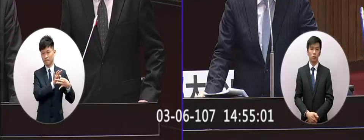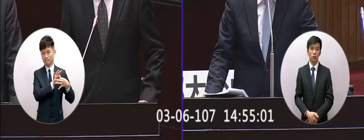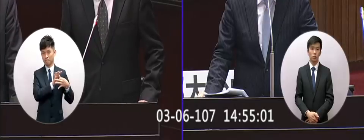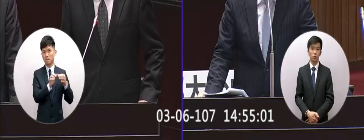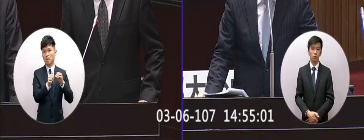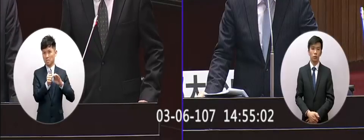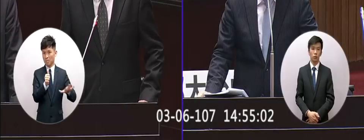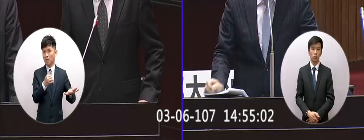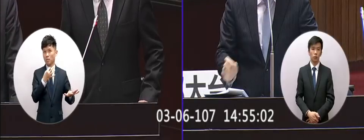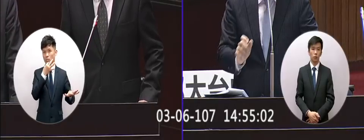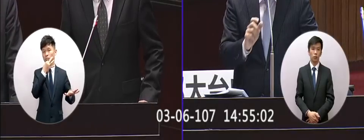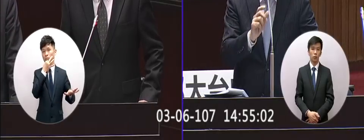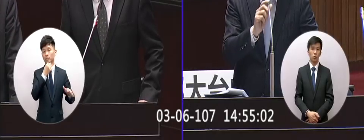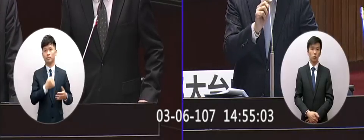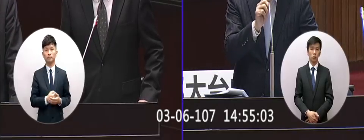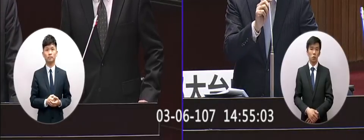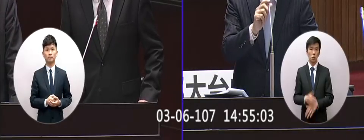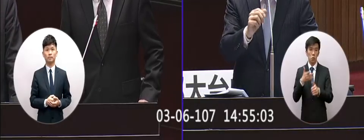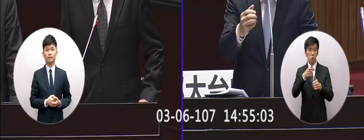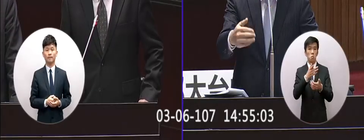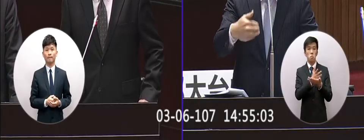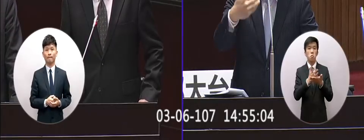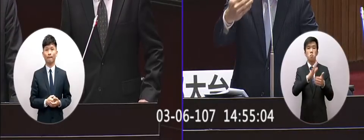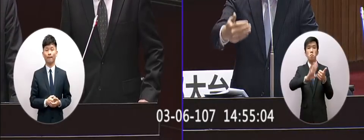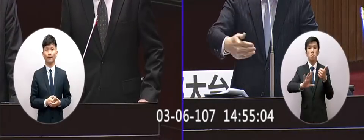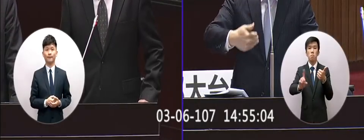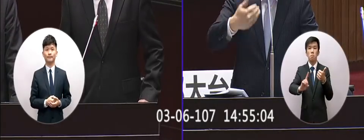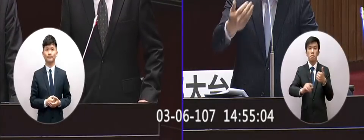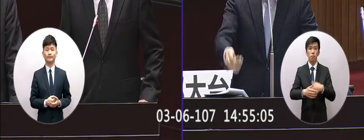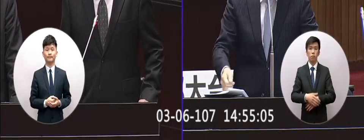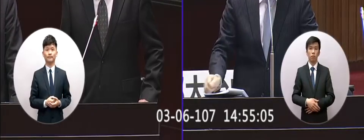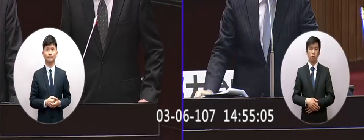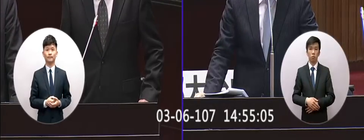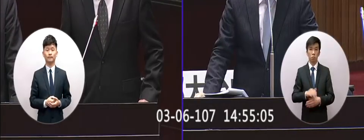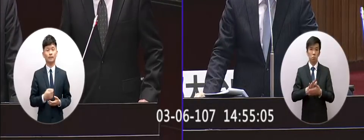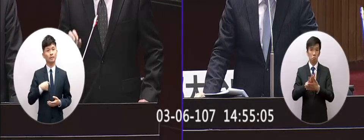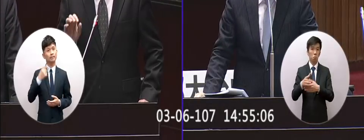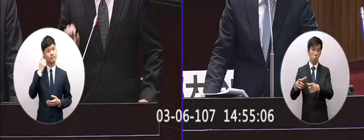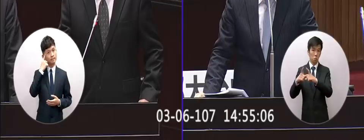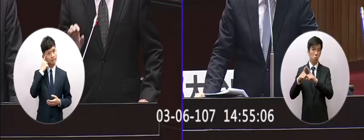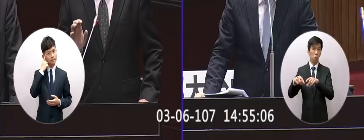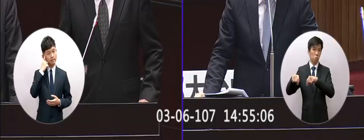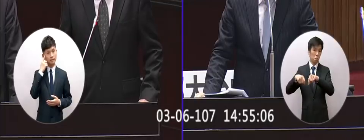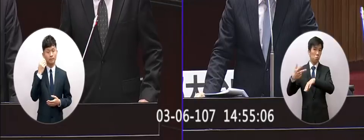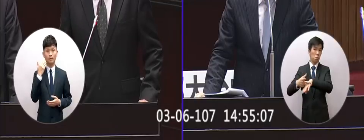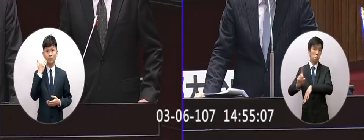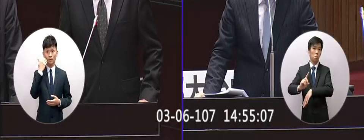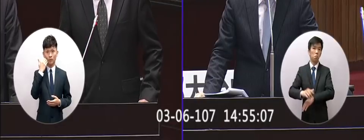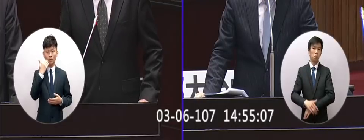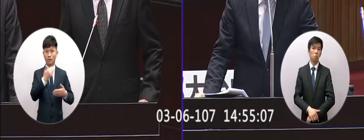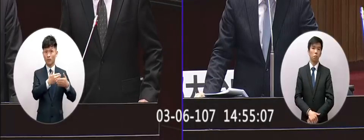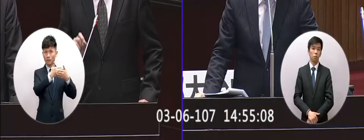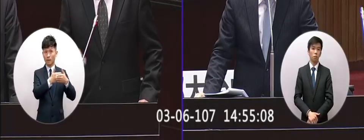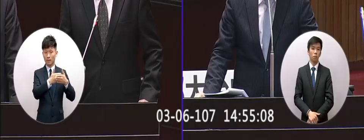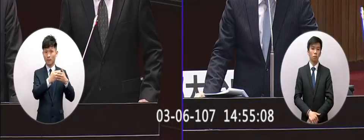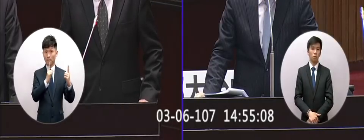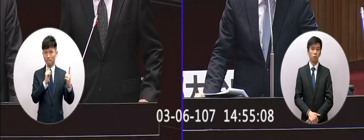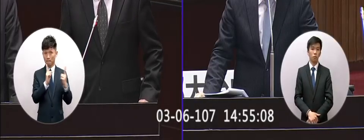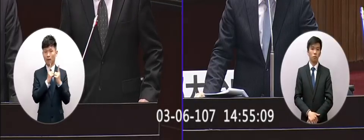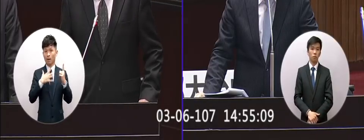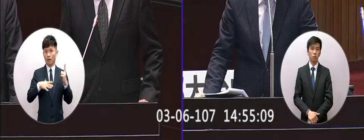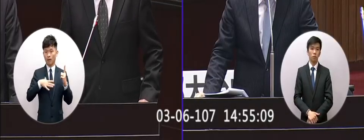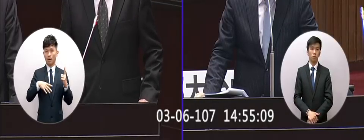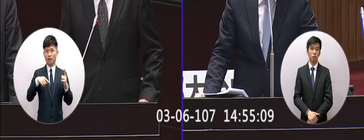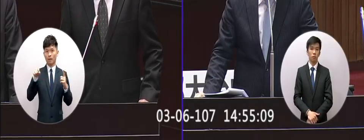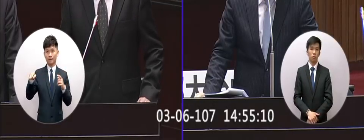响，因此相关的 你评估会有什么样子的影响？他会采取什么样的动作？ 我想他们如果说理解到这个法案不是台湾